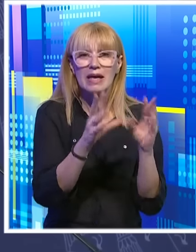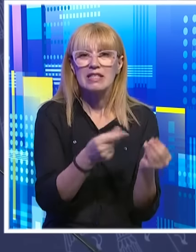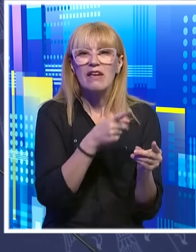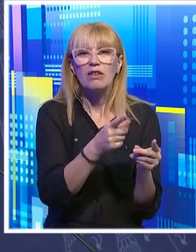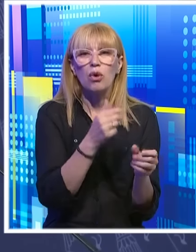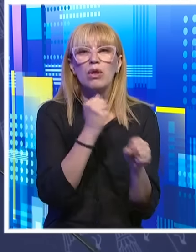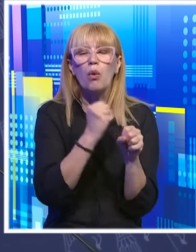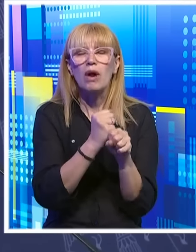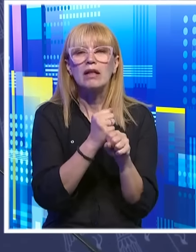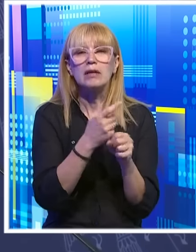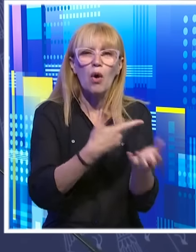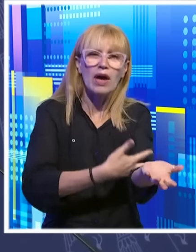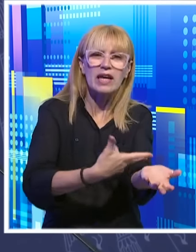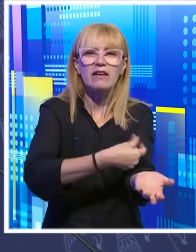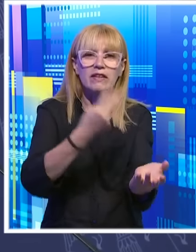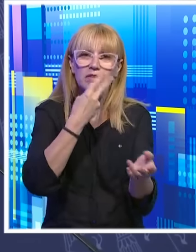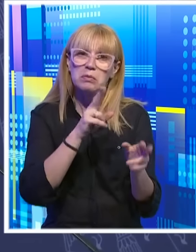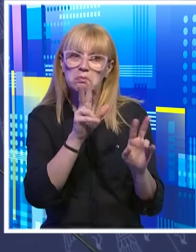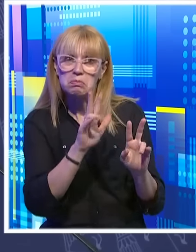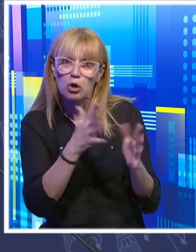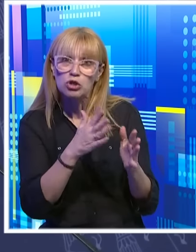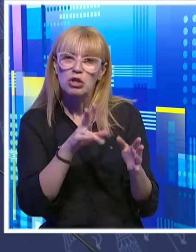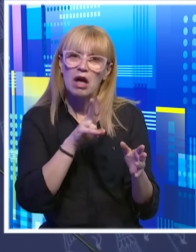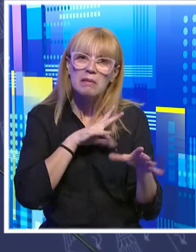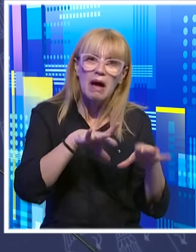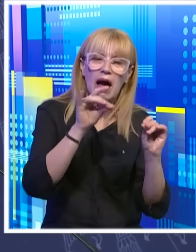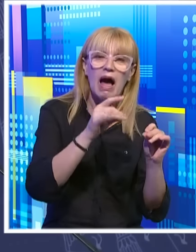verujemo da možemo hiljade i hiljade života da spasemo